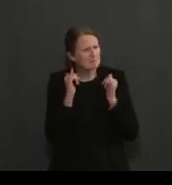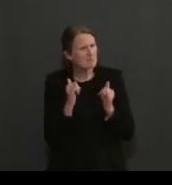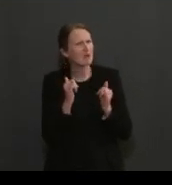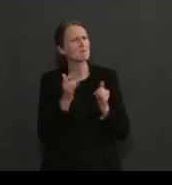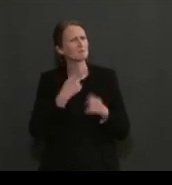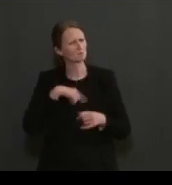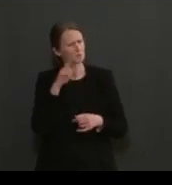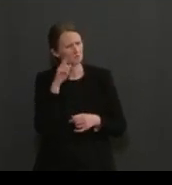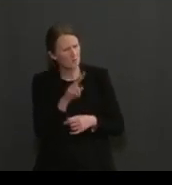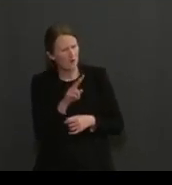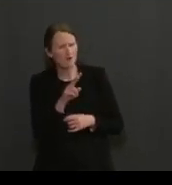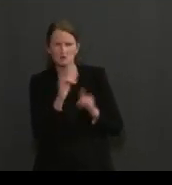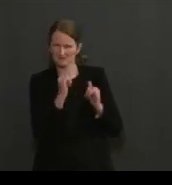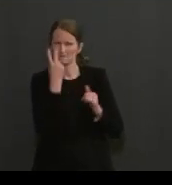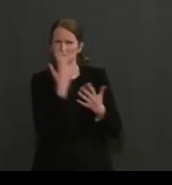diminution.